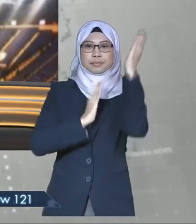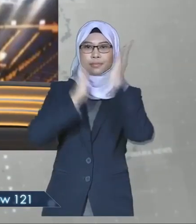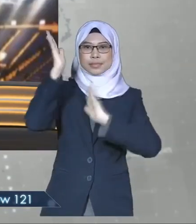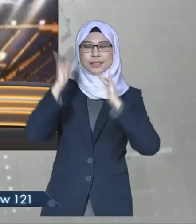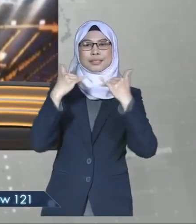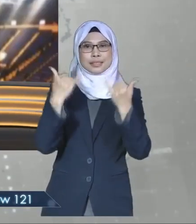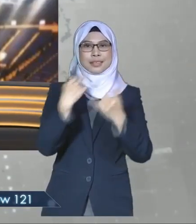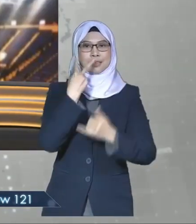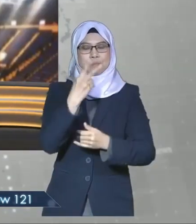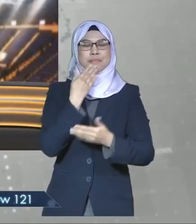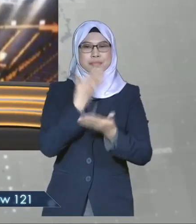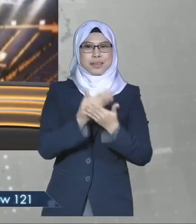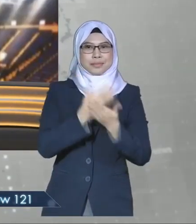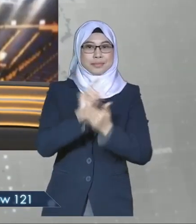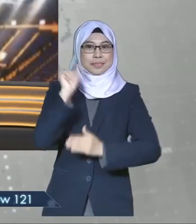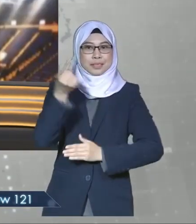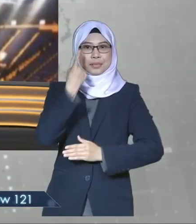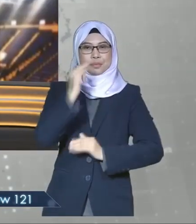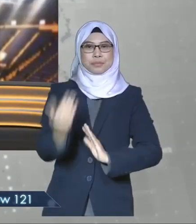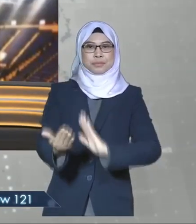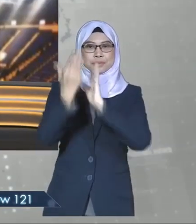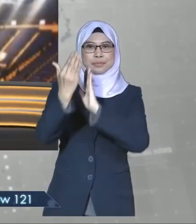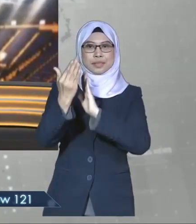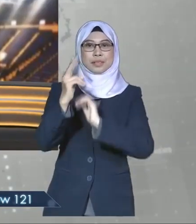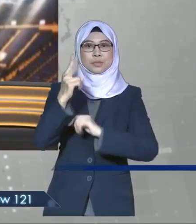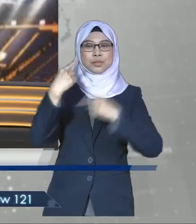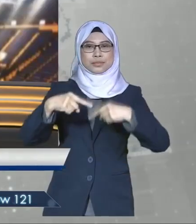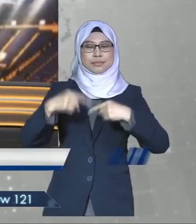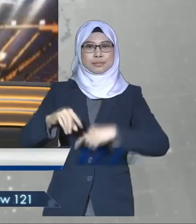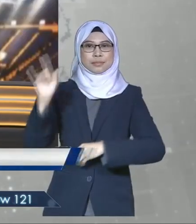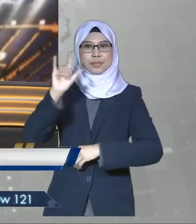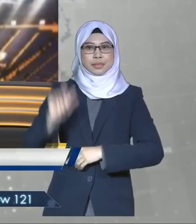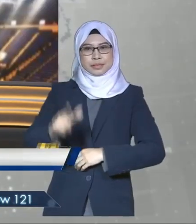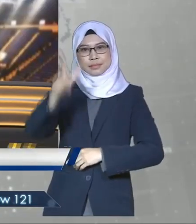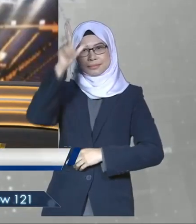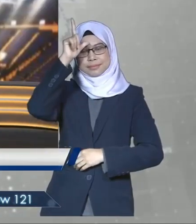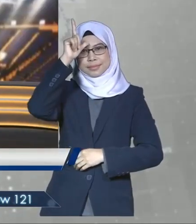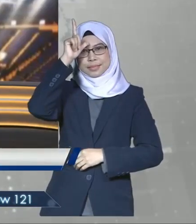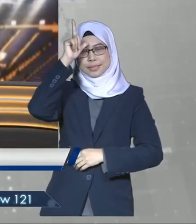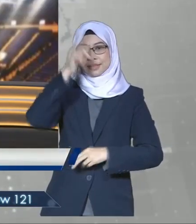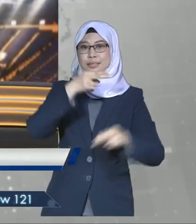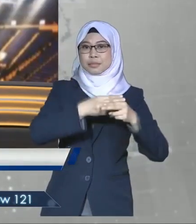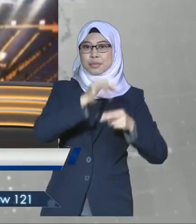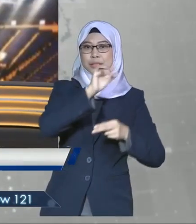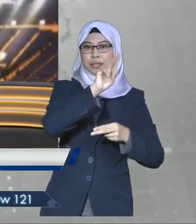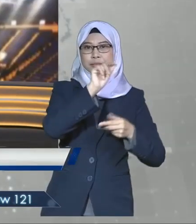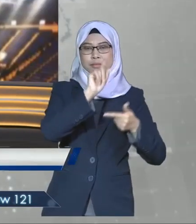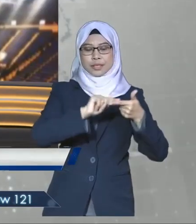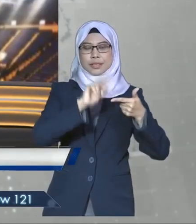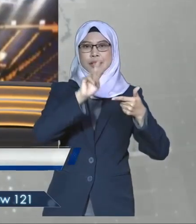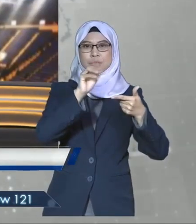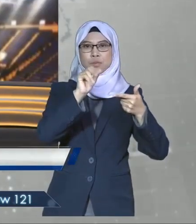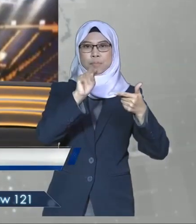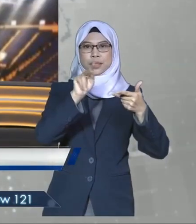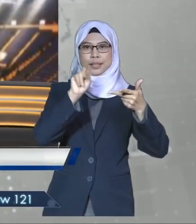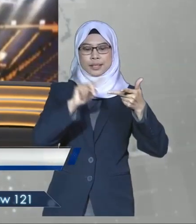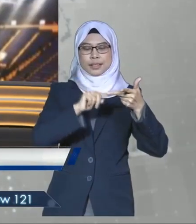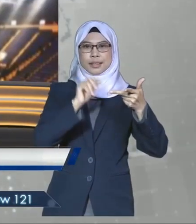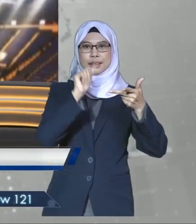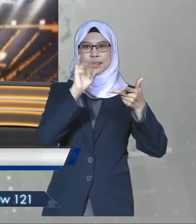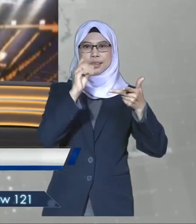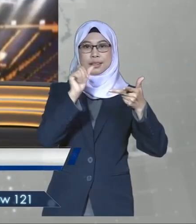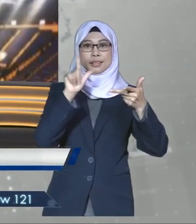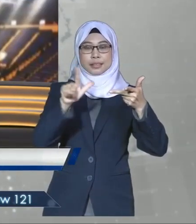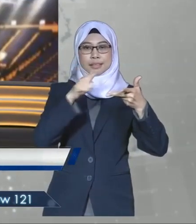dilihat baik-baik saja bagi menghadapi 2 aksi persahabatan di Jordan minggu ini. Dengan nama seperti Irfan Zakaria, Dominic Tan dan Aidil Zafwan